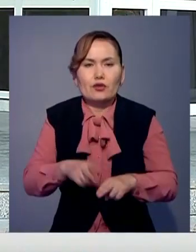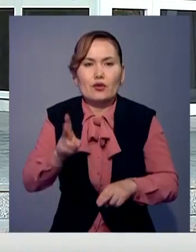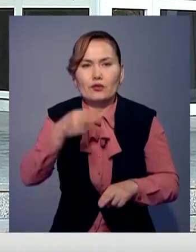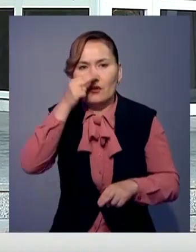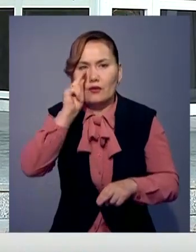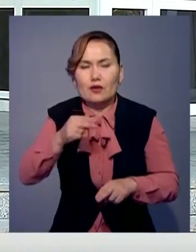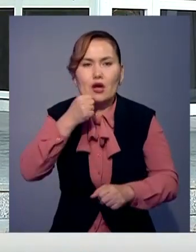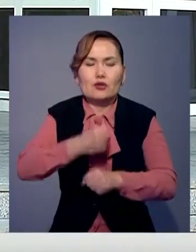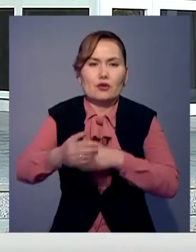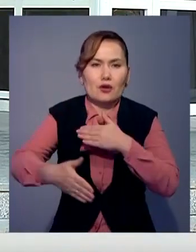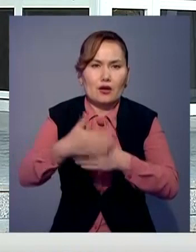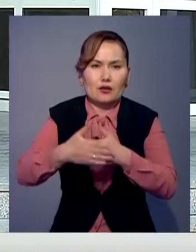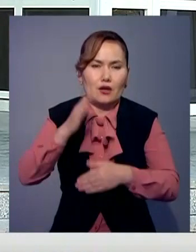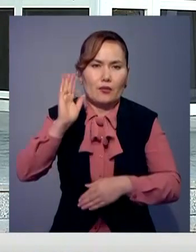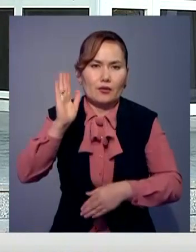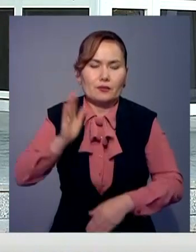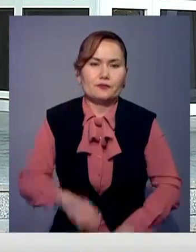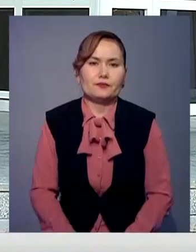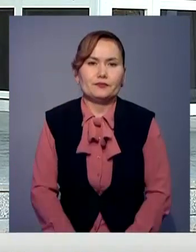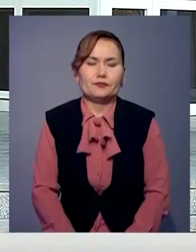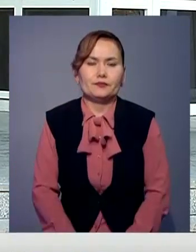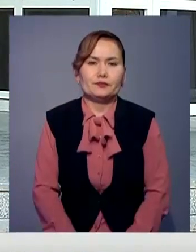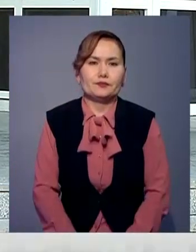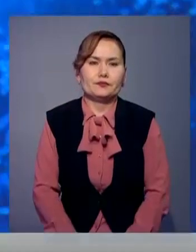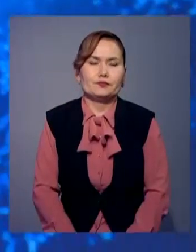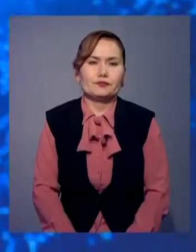мекеме басшыларының жіті назарында болады.